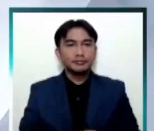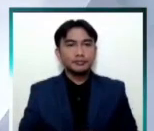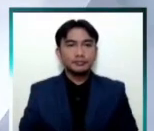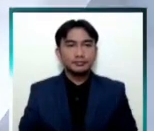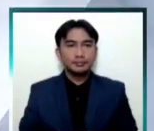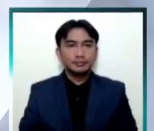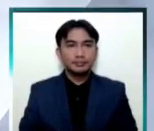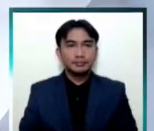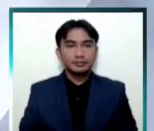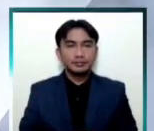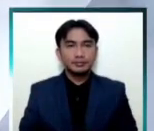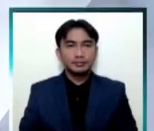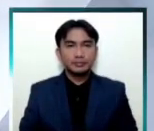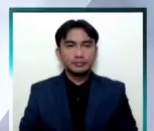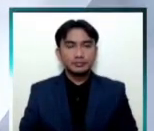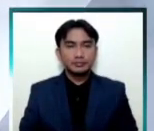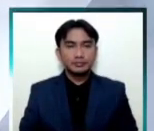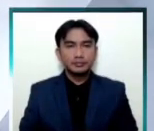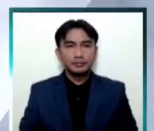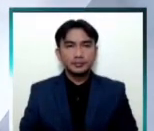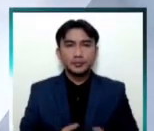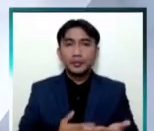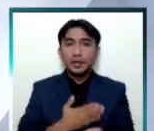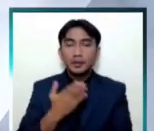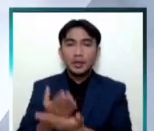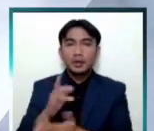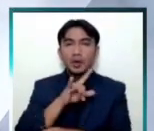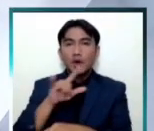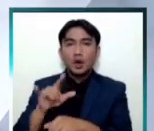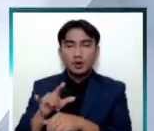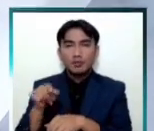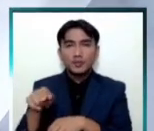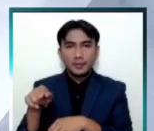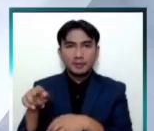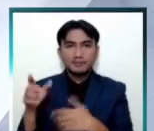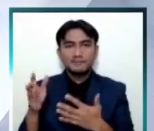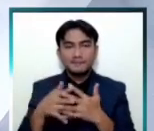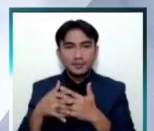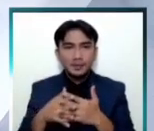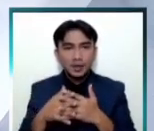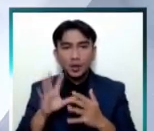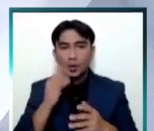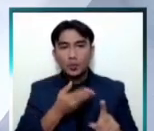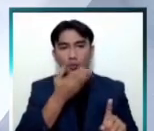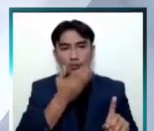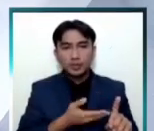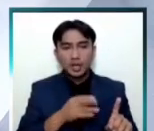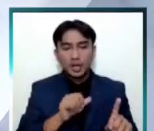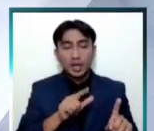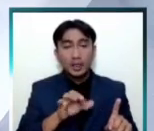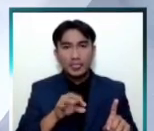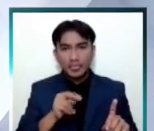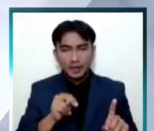Biyaheng Amerikana ngayong gabi si Alden Richards para sa kanyang concert tour. Magsisimula yan sa weekend sa San Mateo at